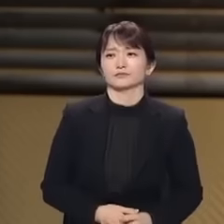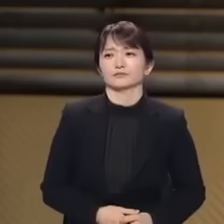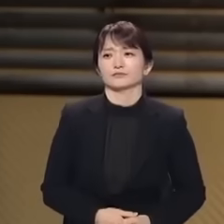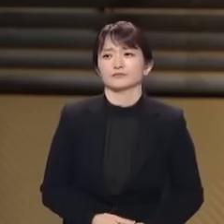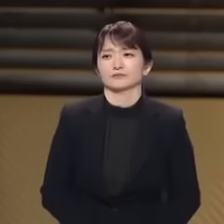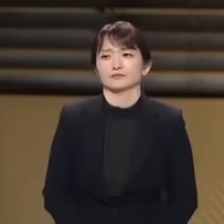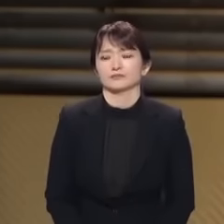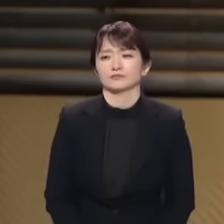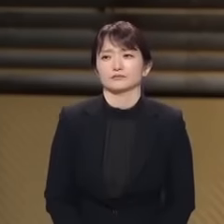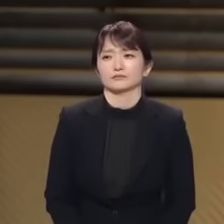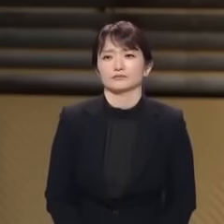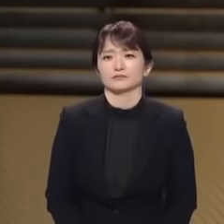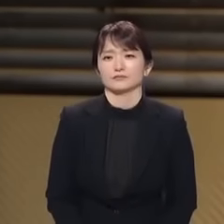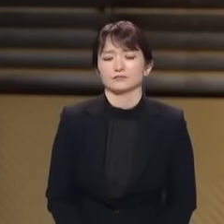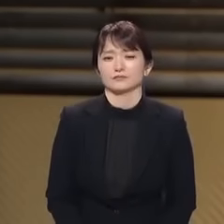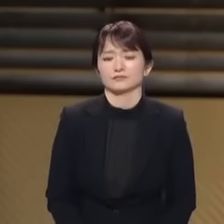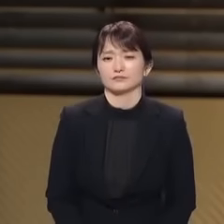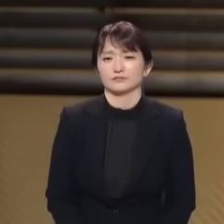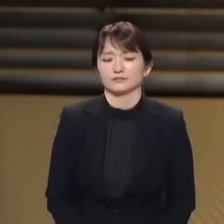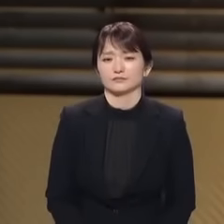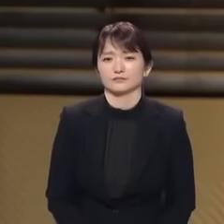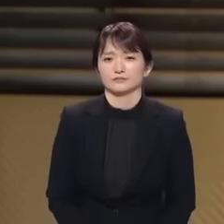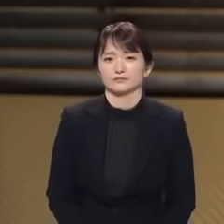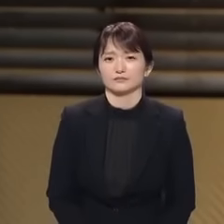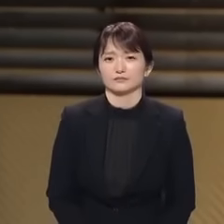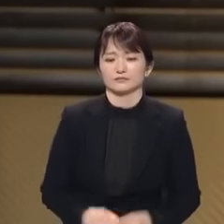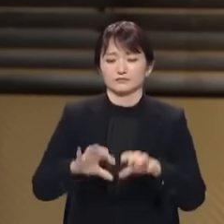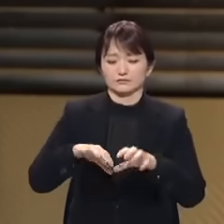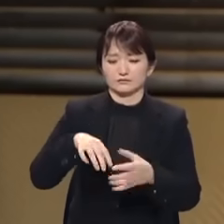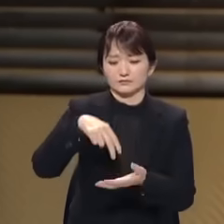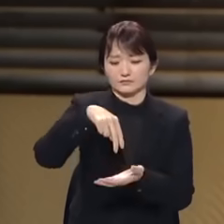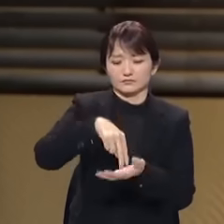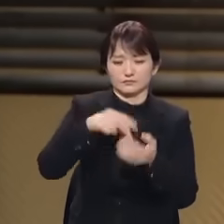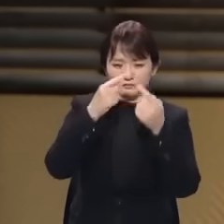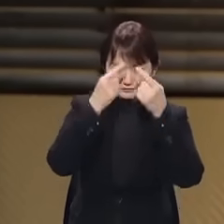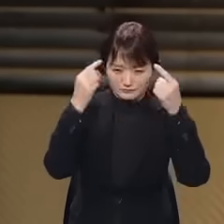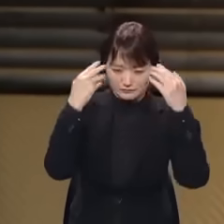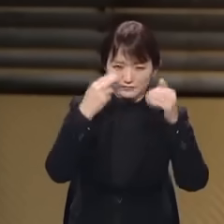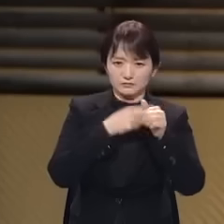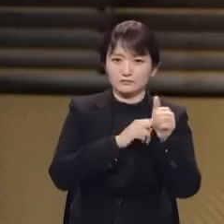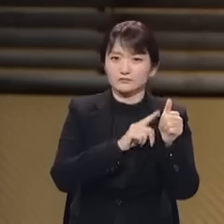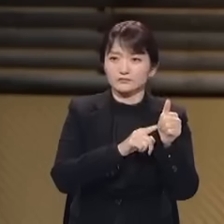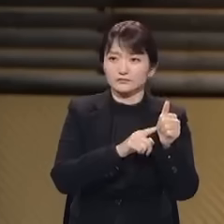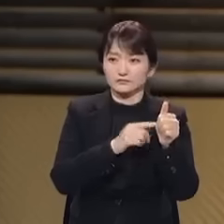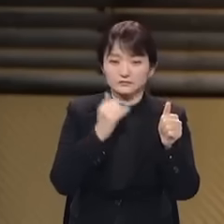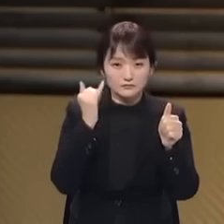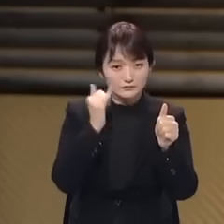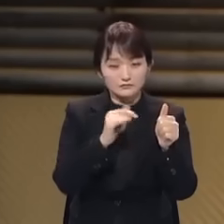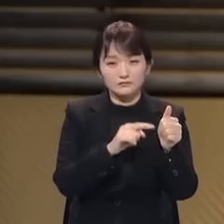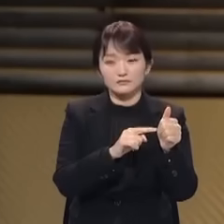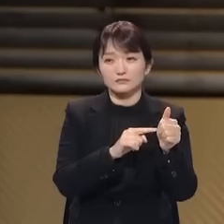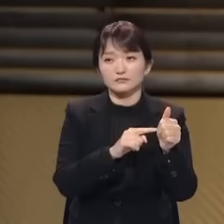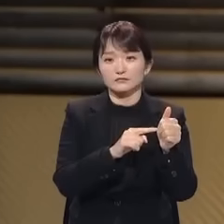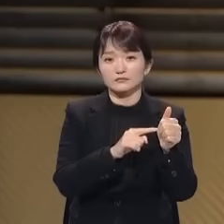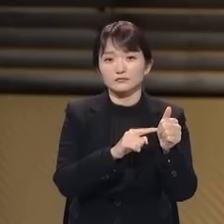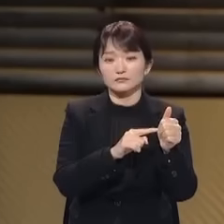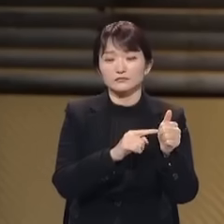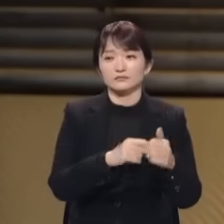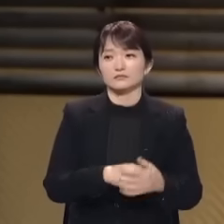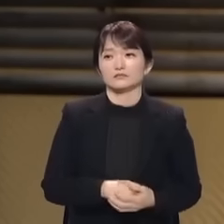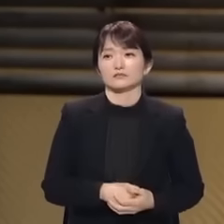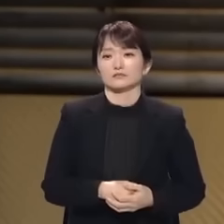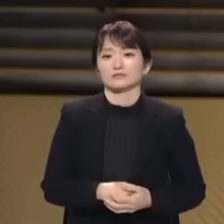저희 제작진이. 우리가 연락을 했습니다. 또 그리고 국립대 교수라고 알려진 남편한테 얘기를 하니까 남편이 얘기하는 거는